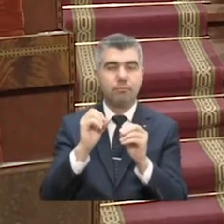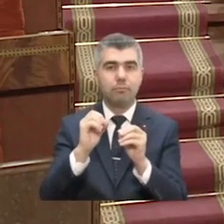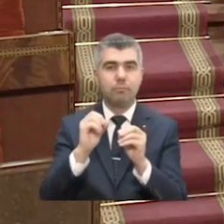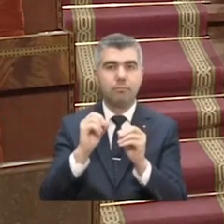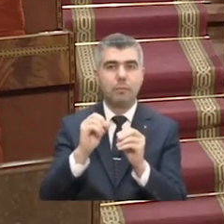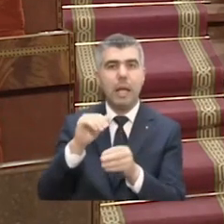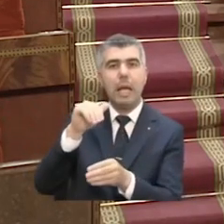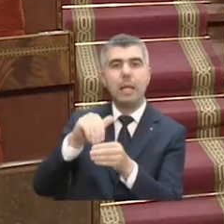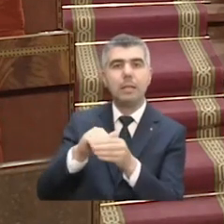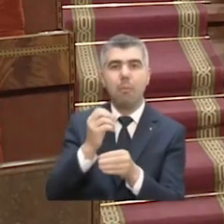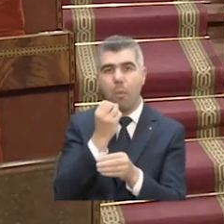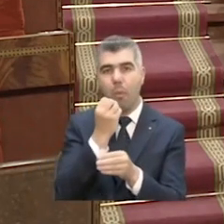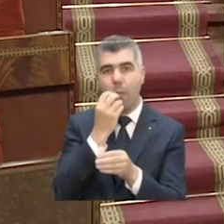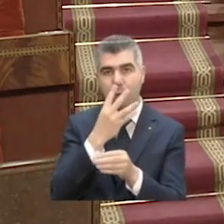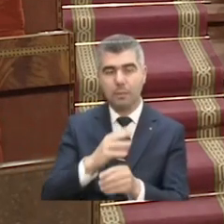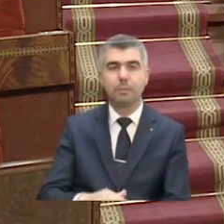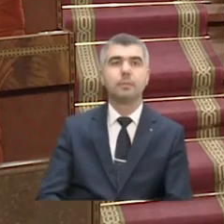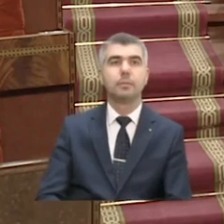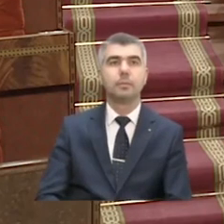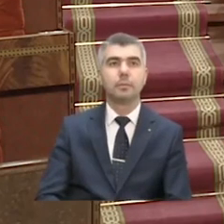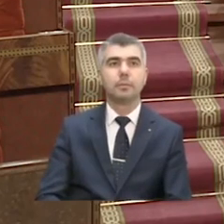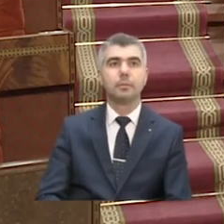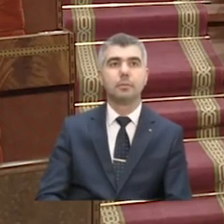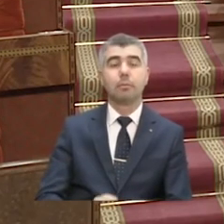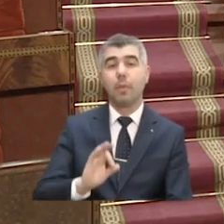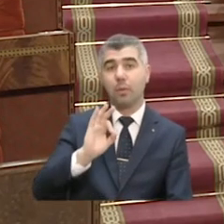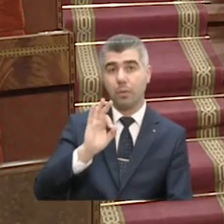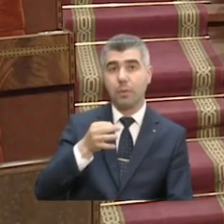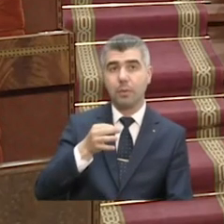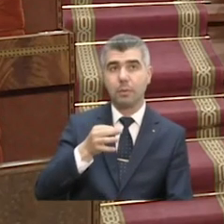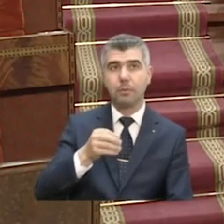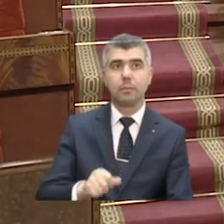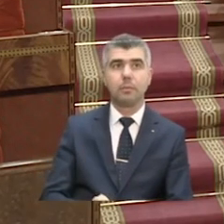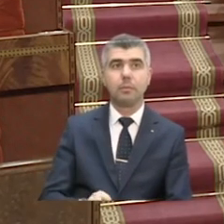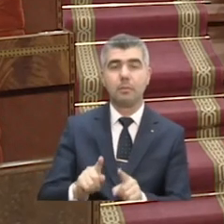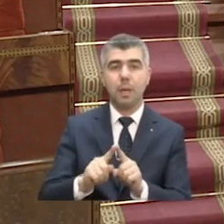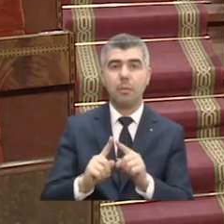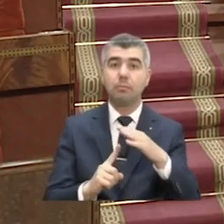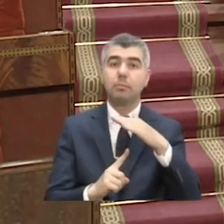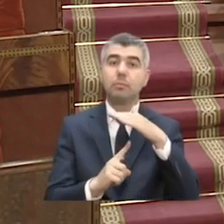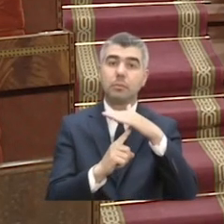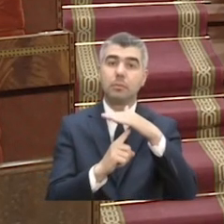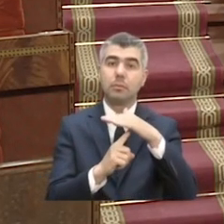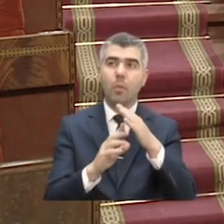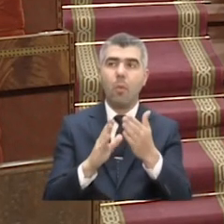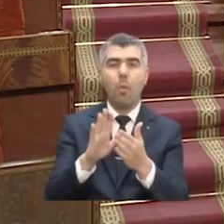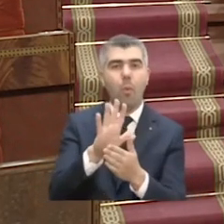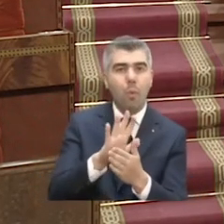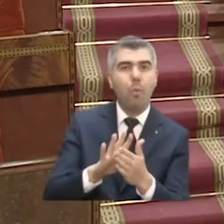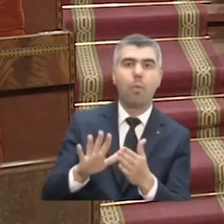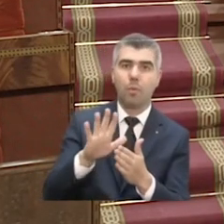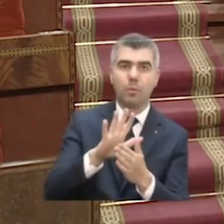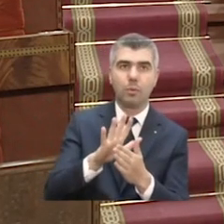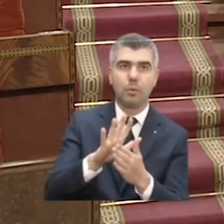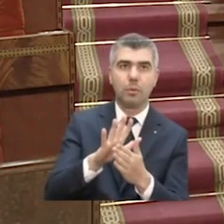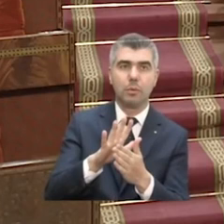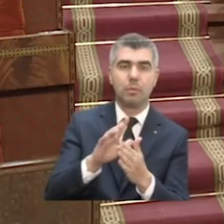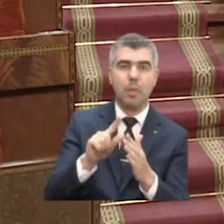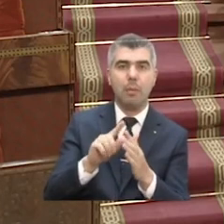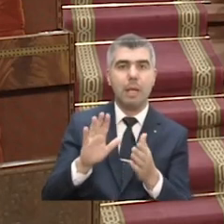فلذلك حنايا كان بالامكان ان ناخذ نقط نظام كاملين